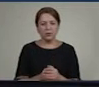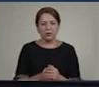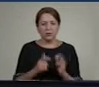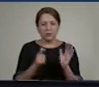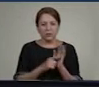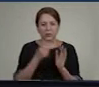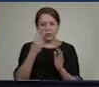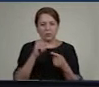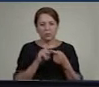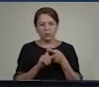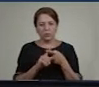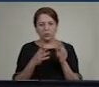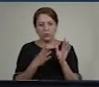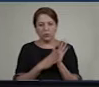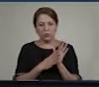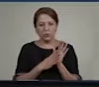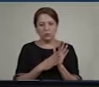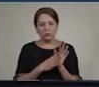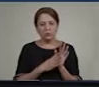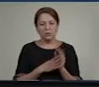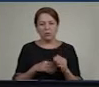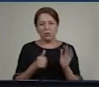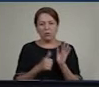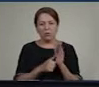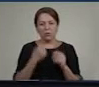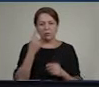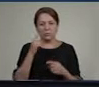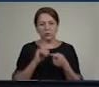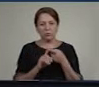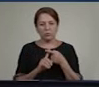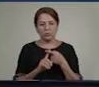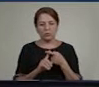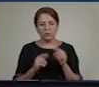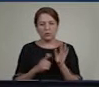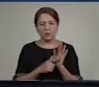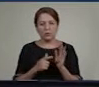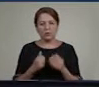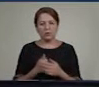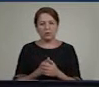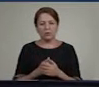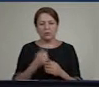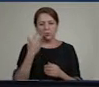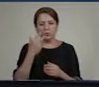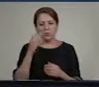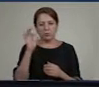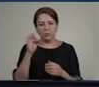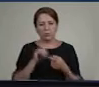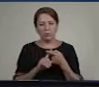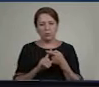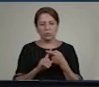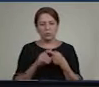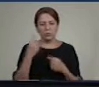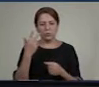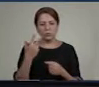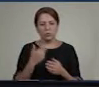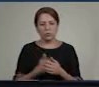7-ga 2-ni qo'shsak 9, 6-ga 1-ni qo'shsak 7, 3-ga 0-ni qo'shsak